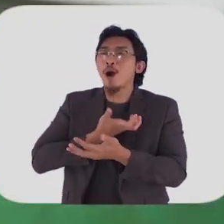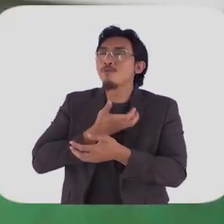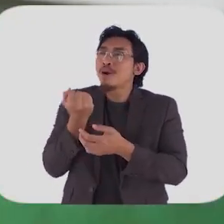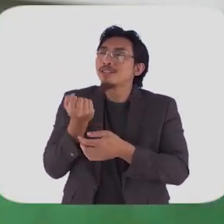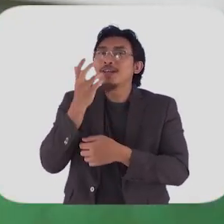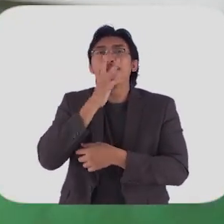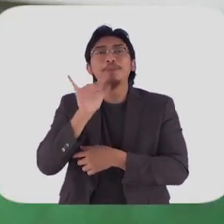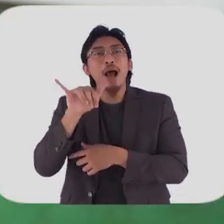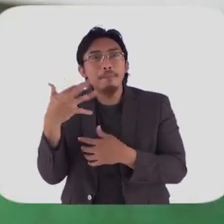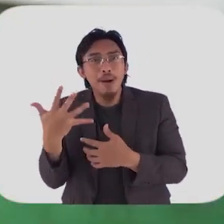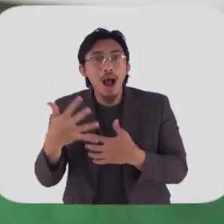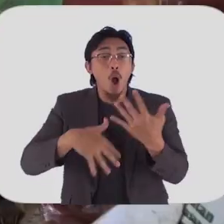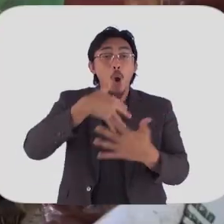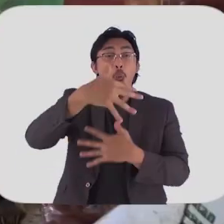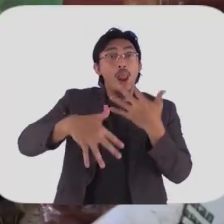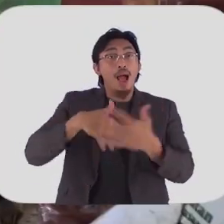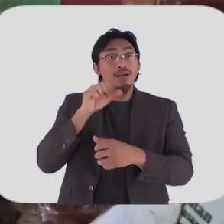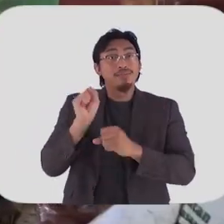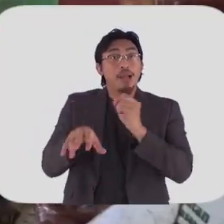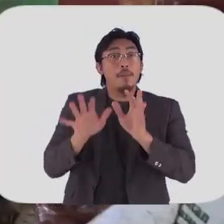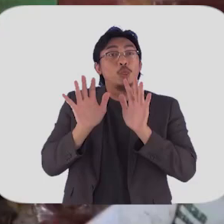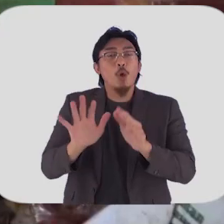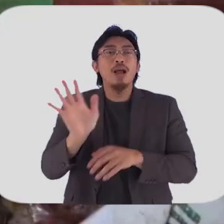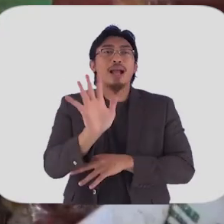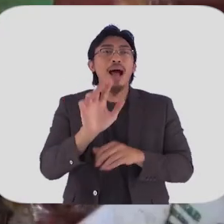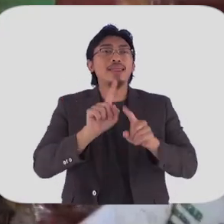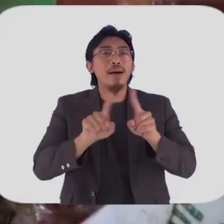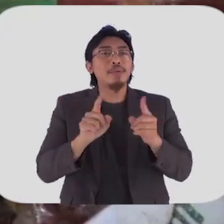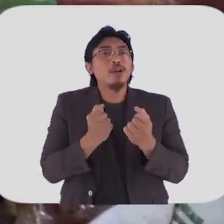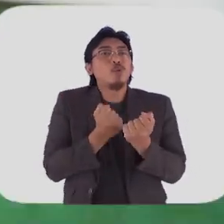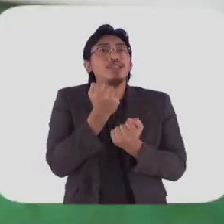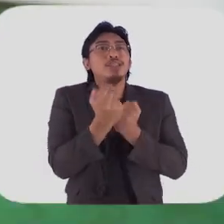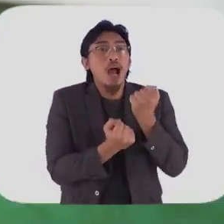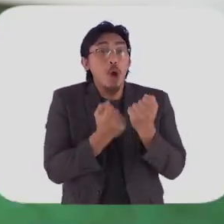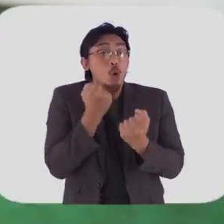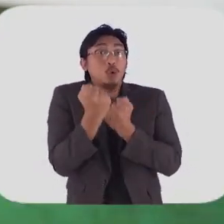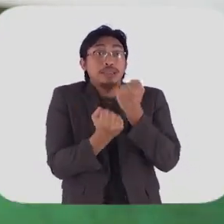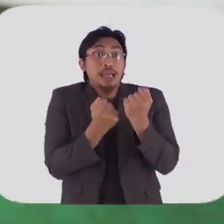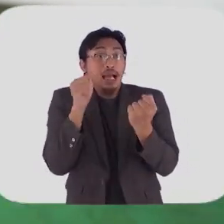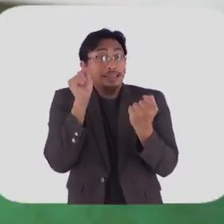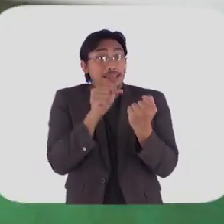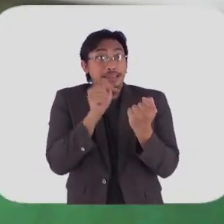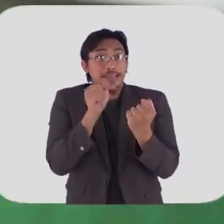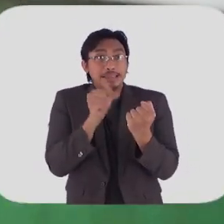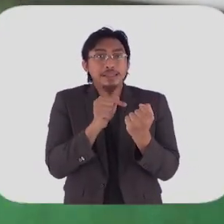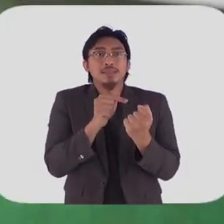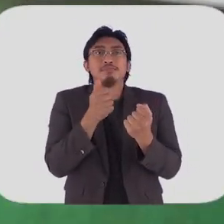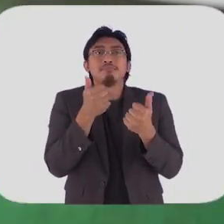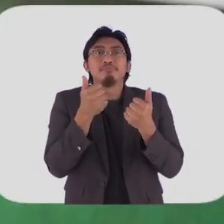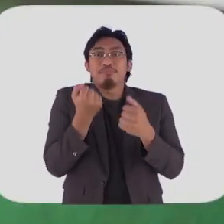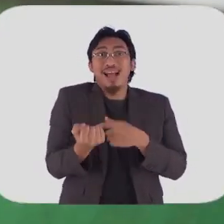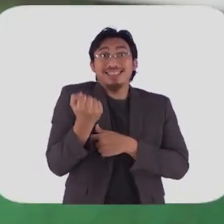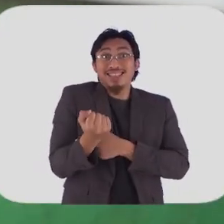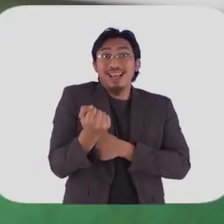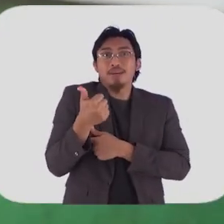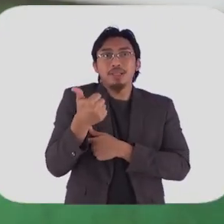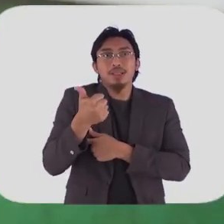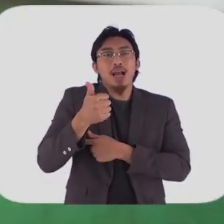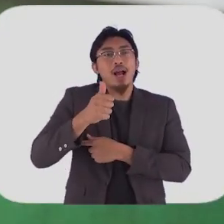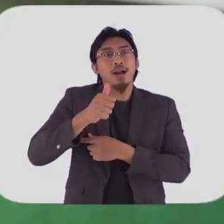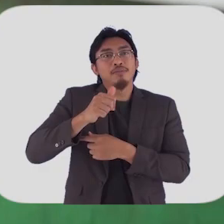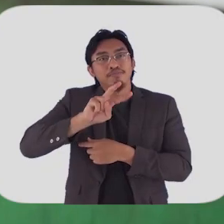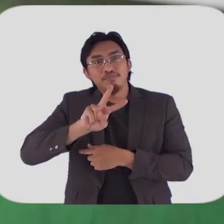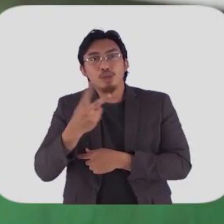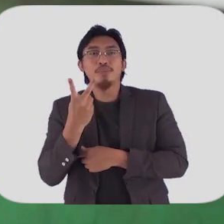apa. Jadi kami tidak cuma mengelola sampahnya, tapi kita juga mengusahakan untuk pasar itu